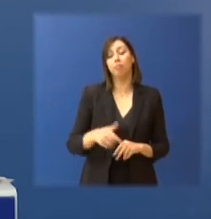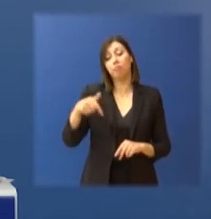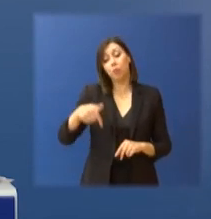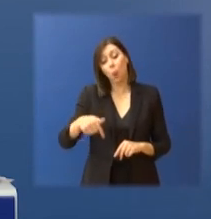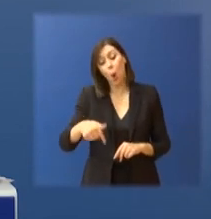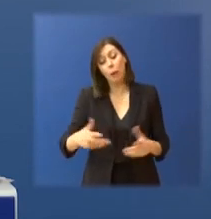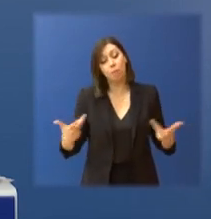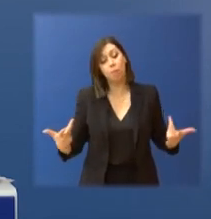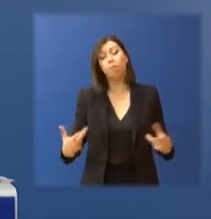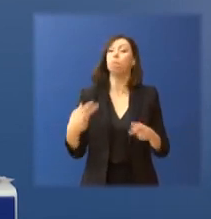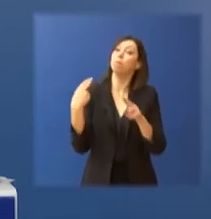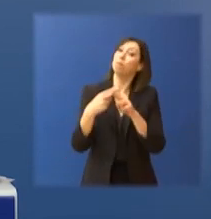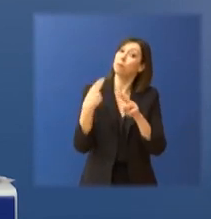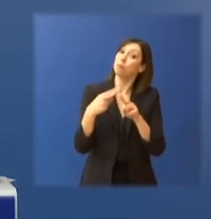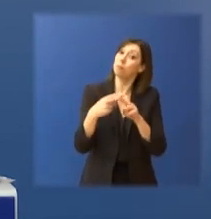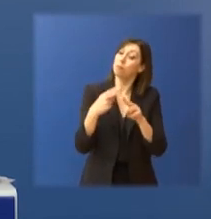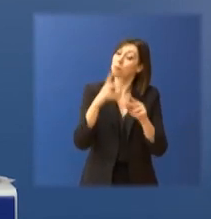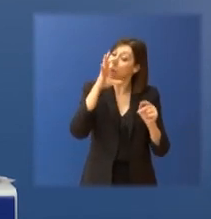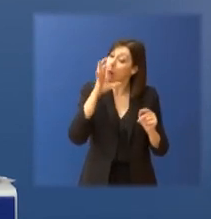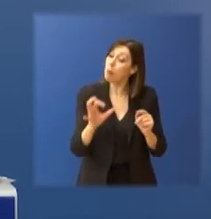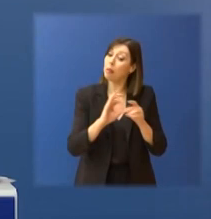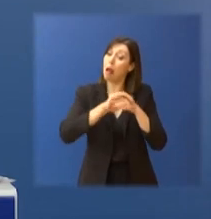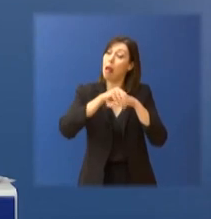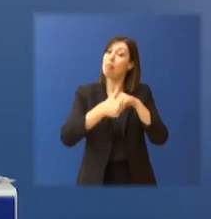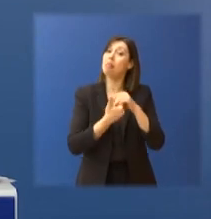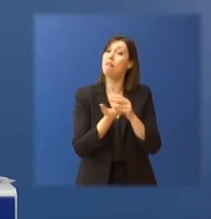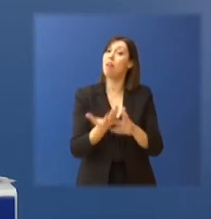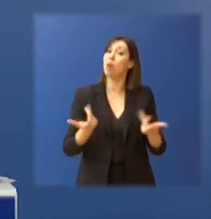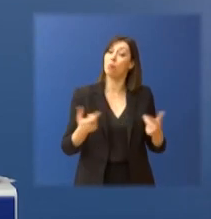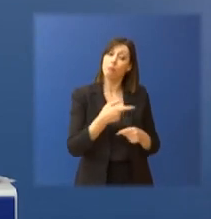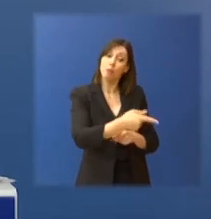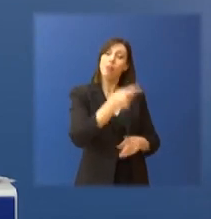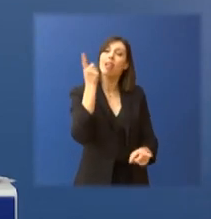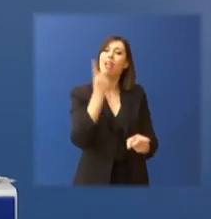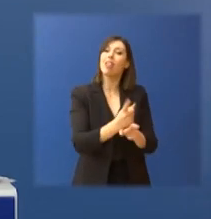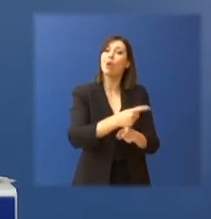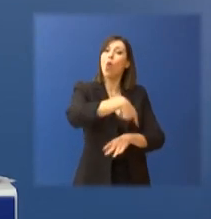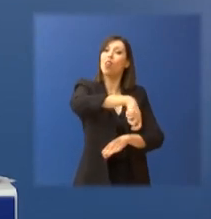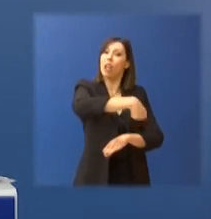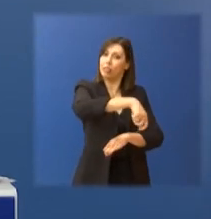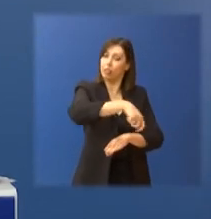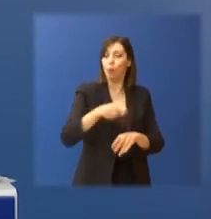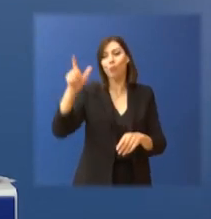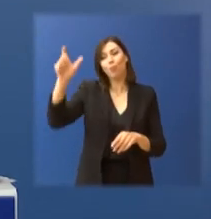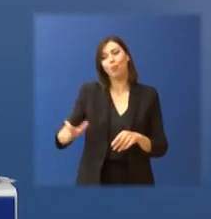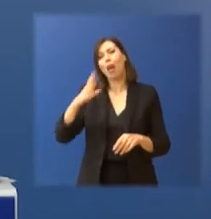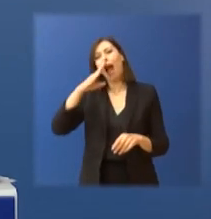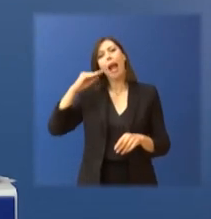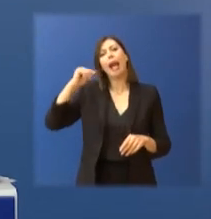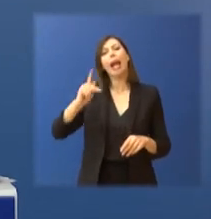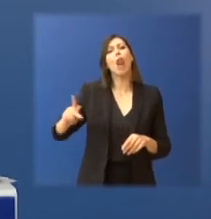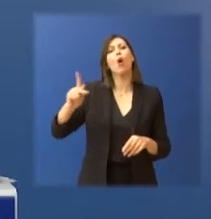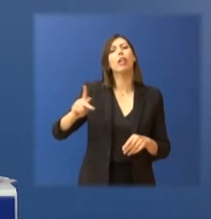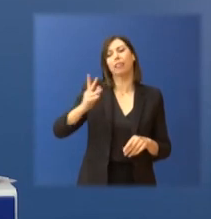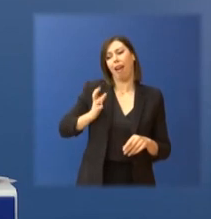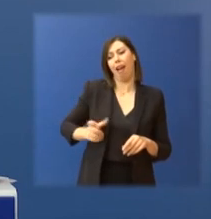και εξαιρετικά σημαντικό το γεγονός ότι τα πρακτικά του ειδικού δικαστηρίου με την κατάθεση της γραμματέως του κ. Καλογρίτσα διαβιβάζονται στον αρμόδιο